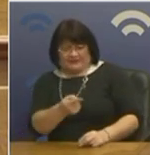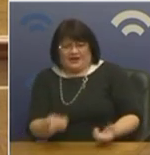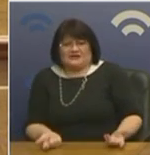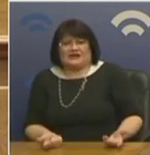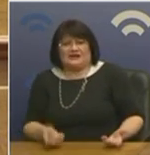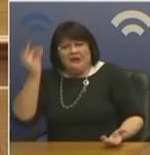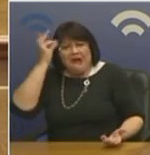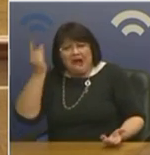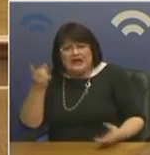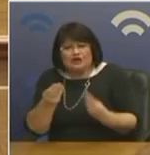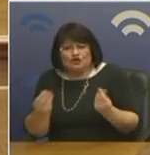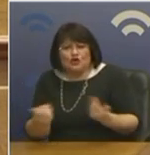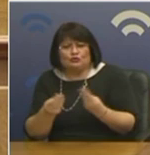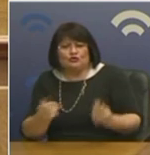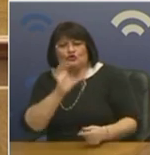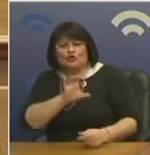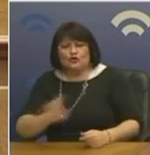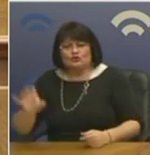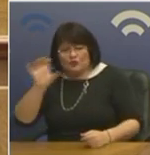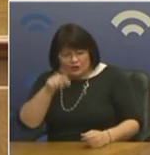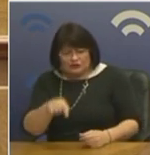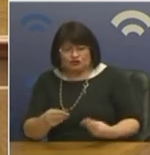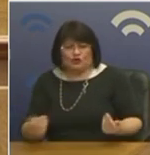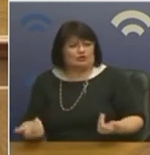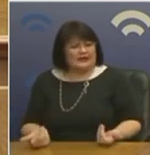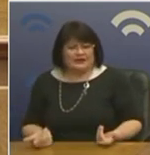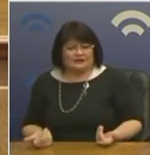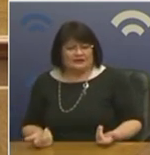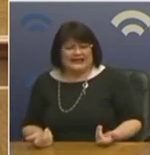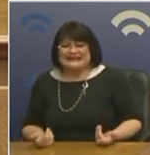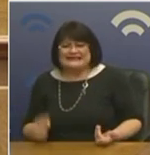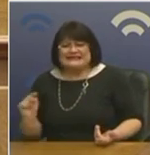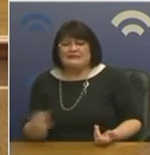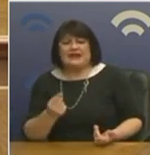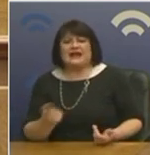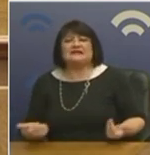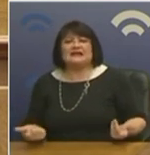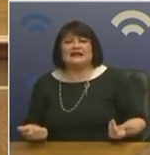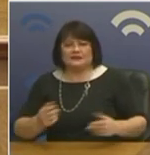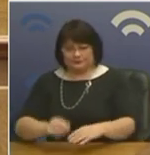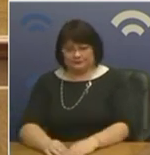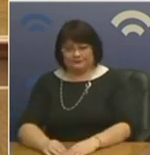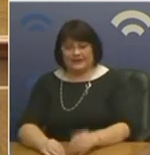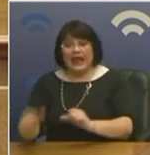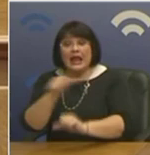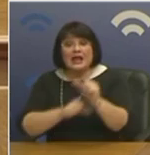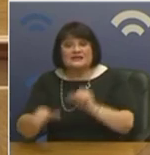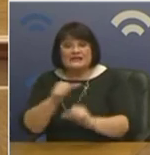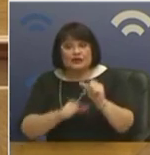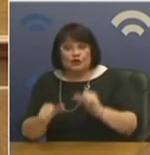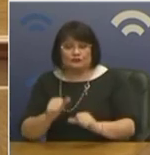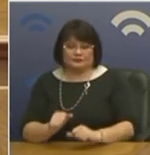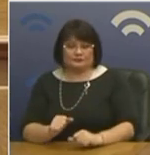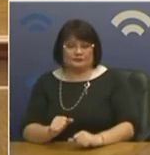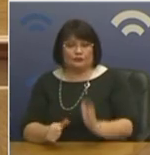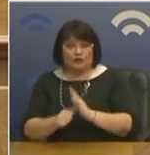έτσι και μια σειρά άλλων κρατών. Και σας λέω να το αλλάξουμε. Συνταγματική αναθεώρηση, να το αλλάξουμε